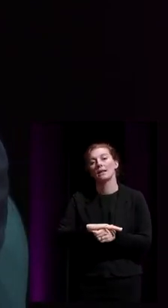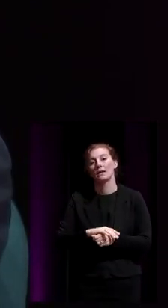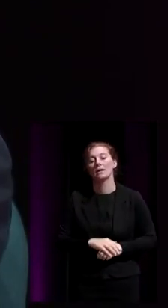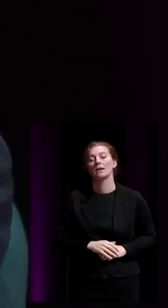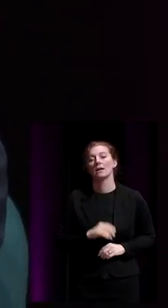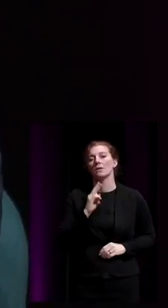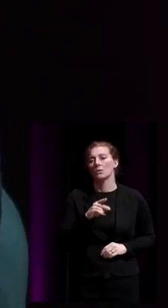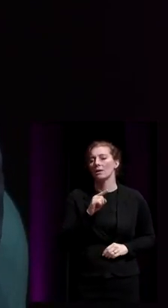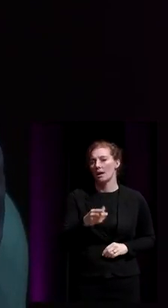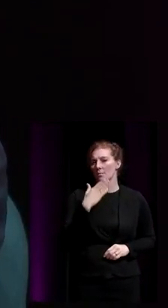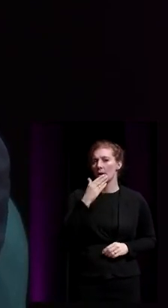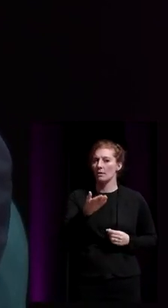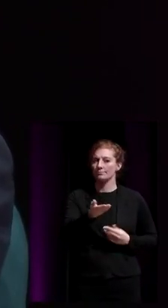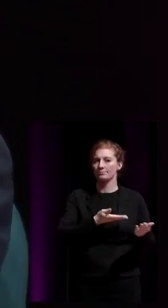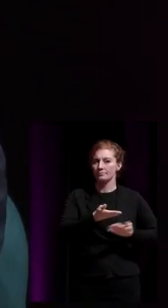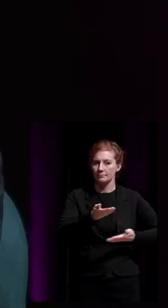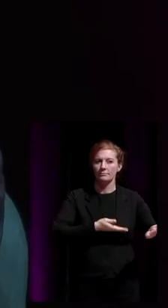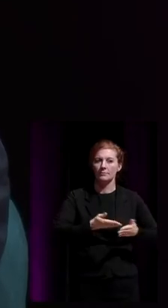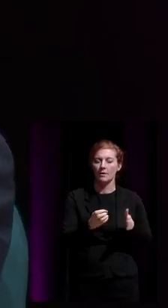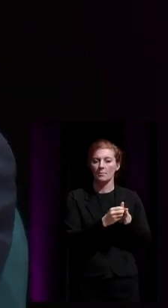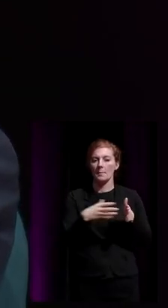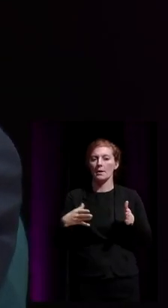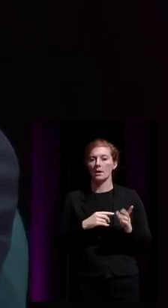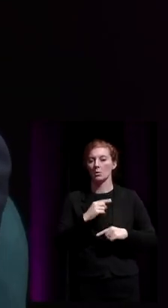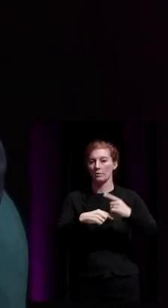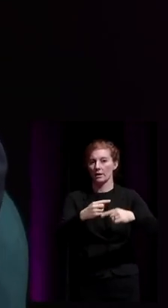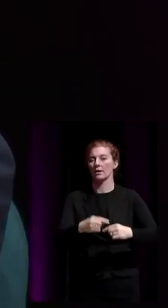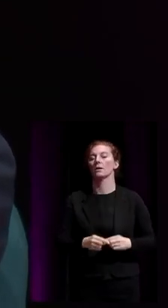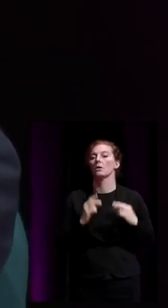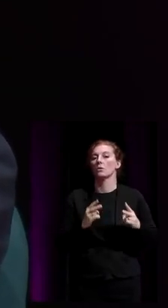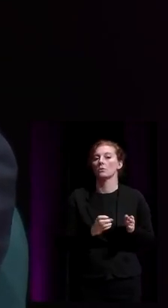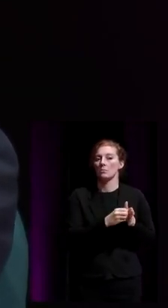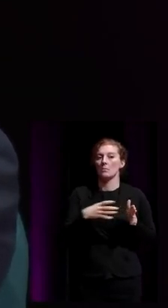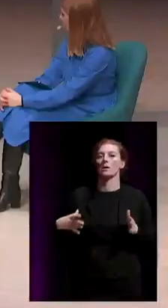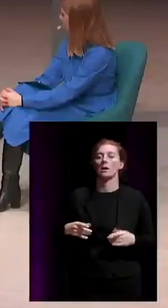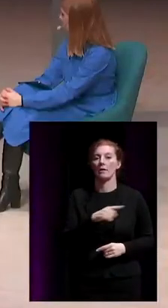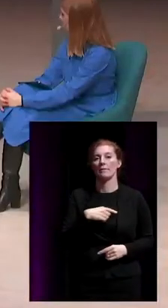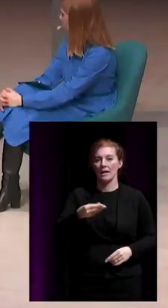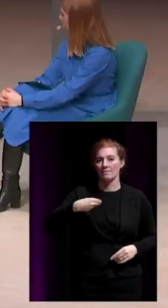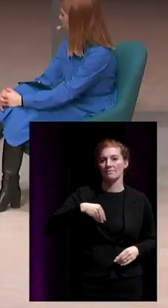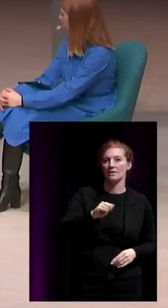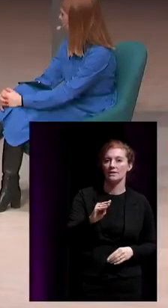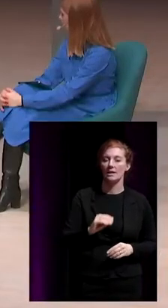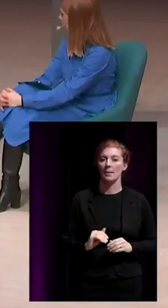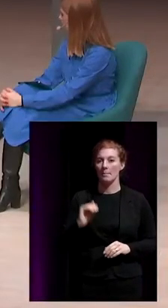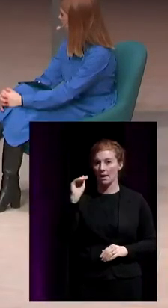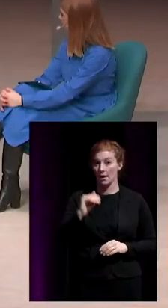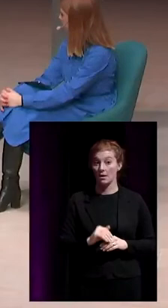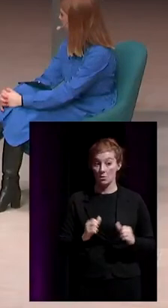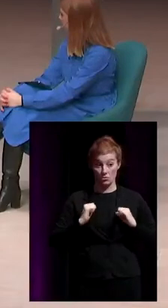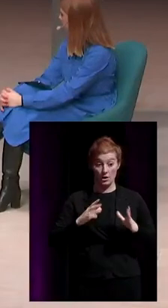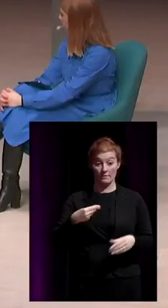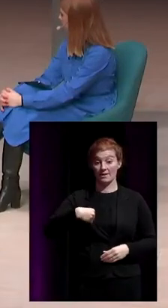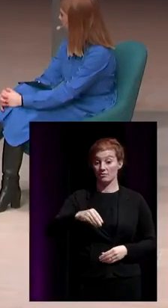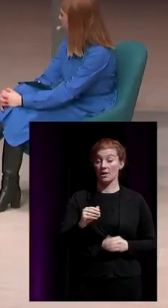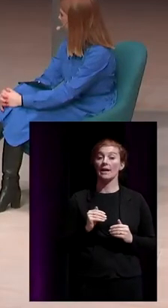att det är ett bra samspel, det leder till utveckling och det leder till att vi investerar. Och då investerar vi naturligtvis i vår